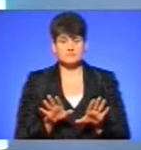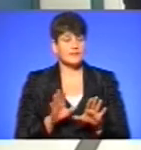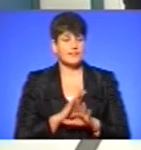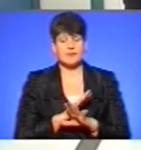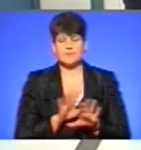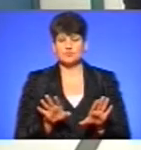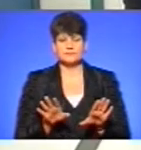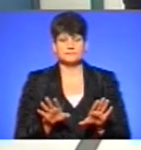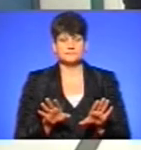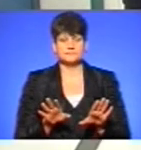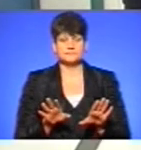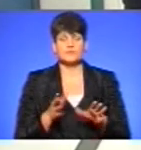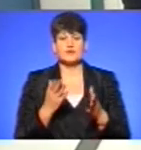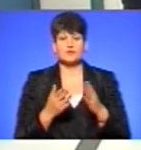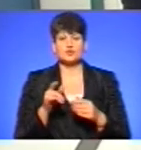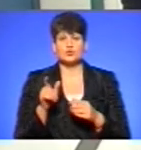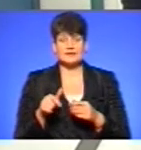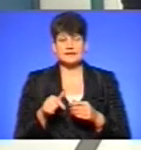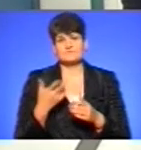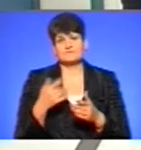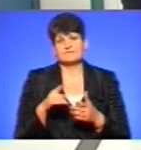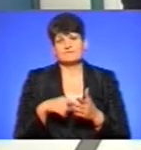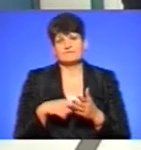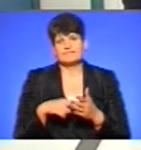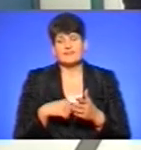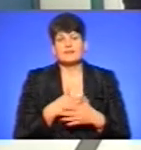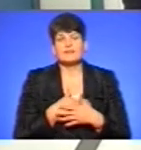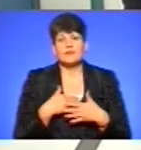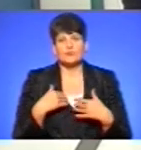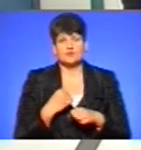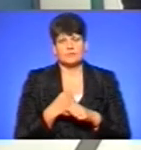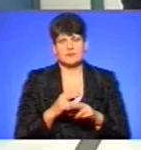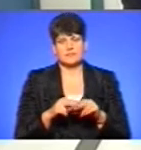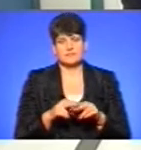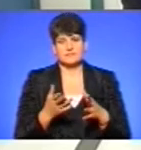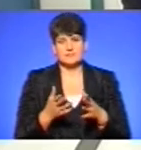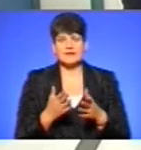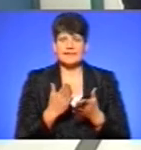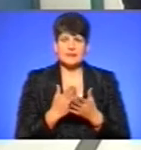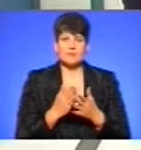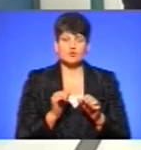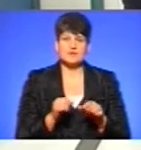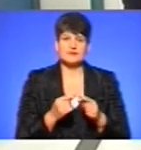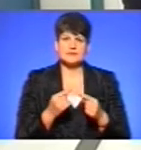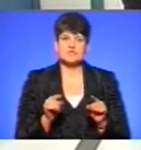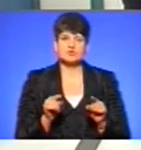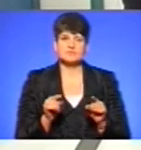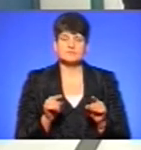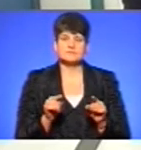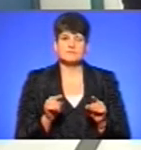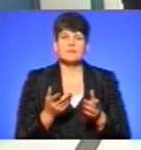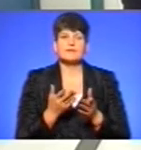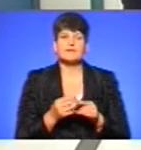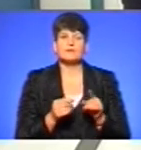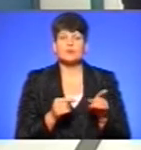буде. Якщо людина з релігійних поглядів не хоче виробляти ID-картку, чи є тоді можливість, якась опція? Які